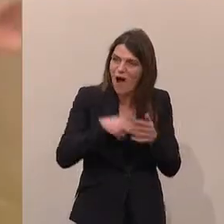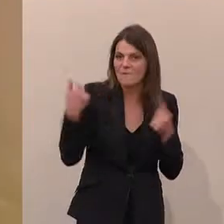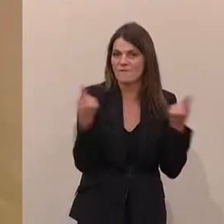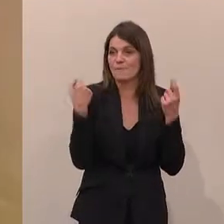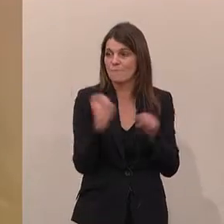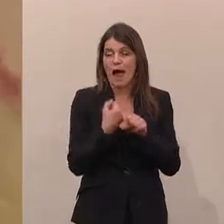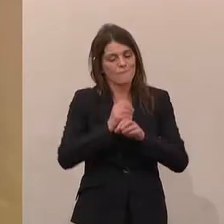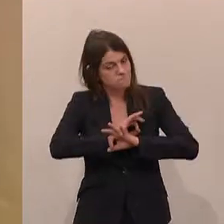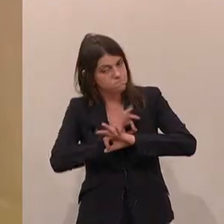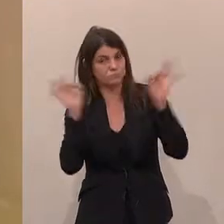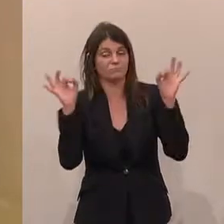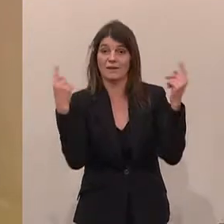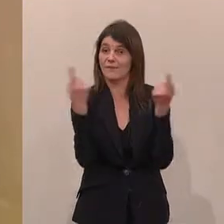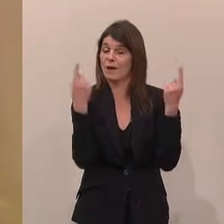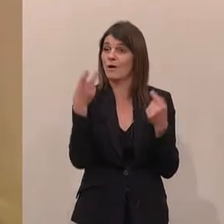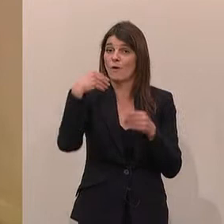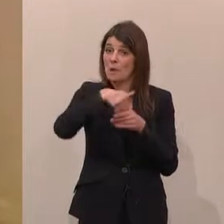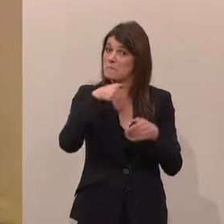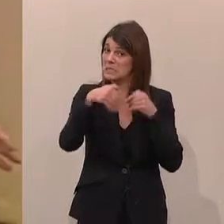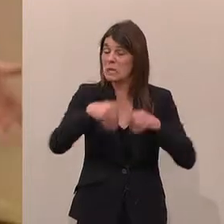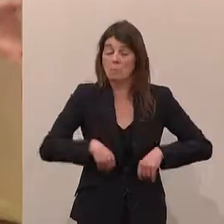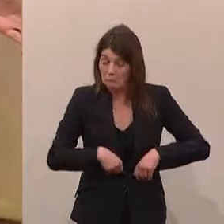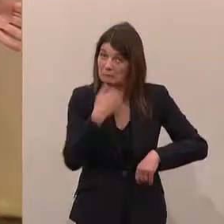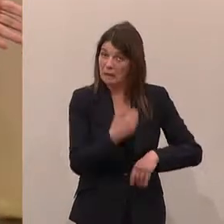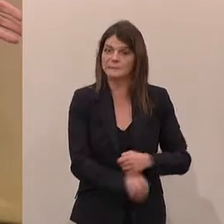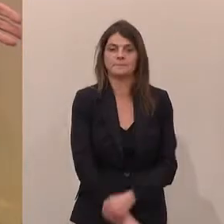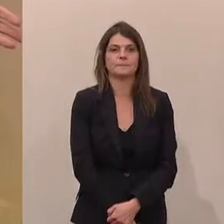für die ausgezeichnete Kampagne des Innenministeriums.